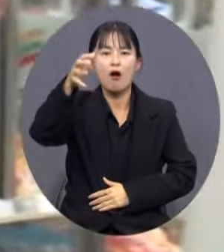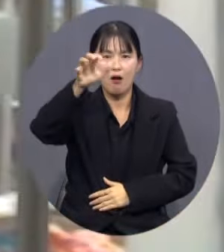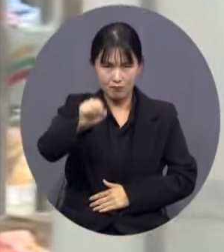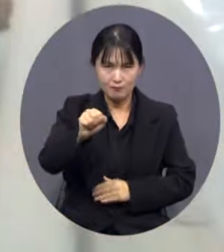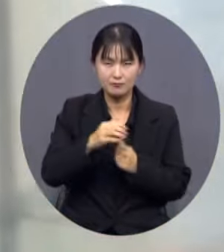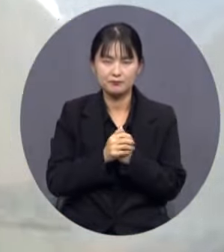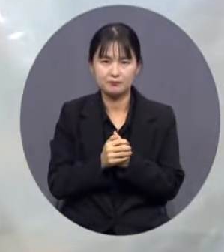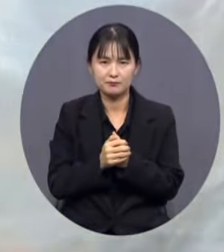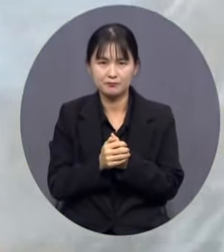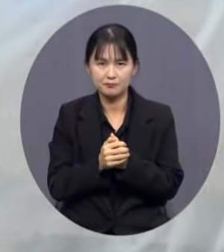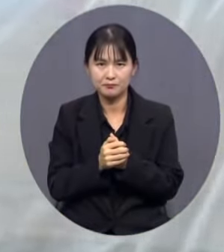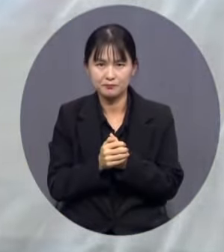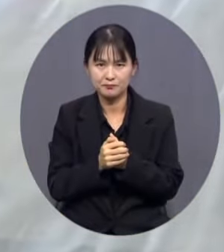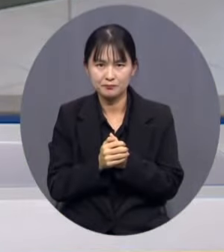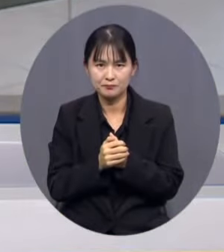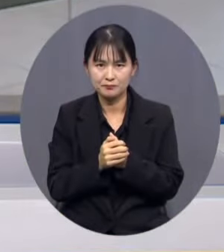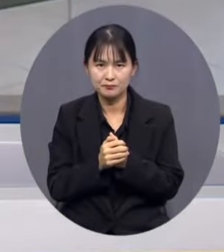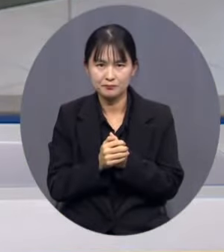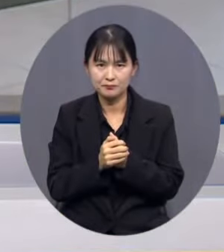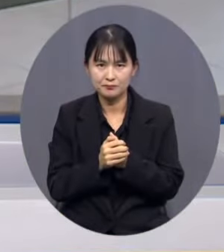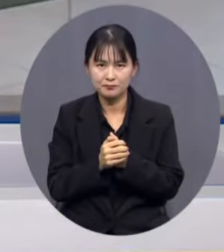기록했습니다.